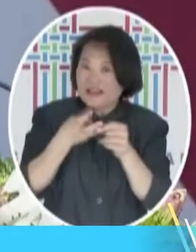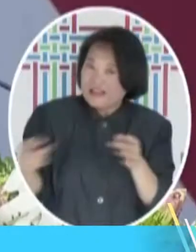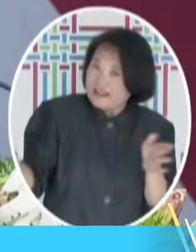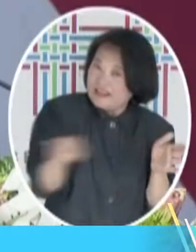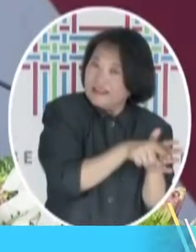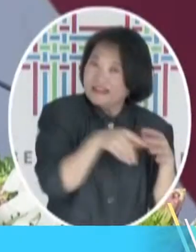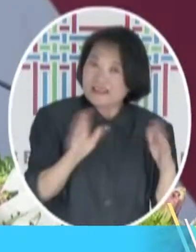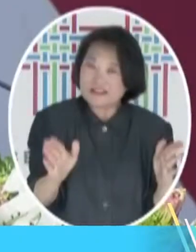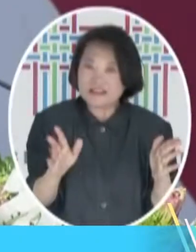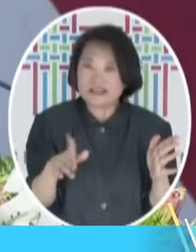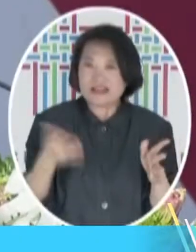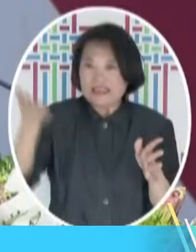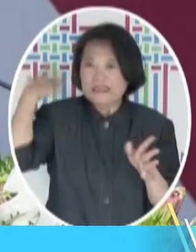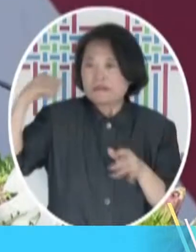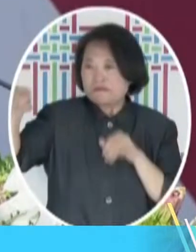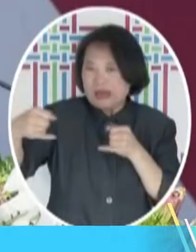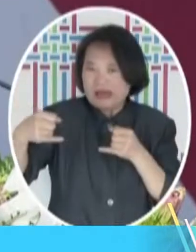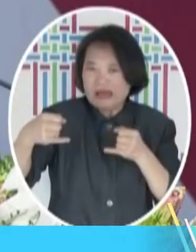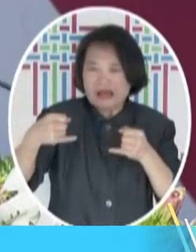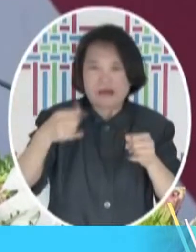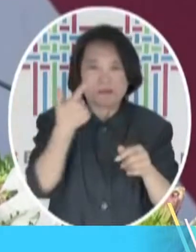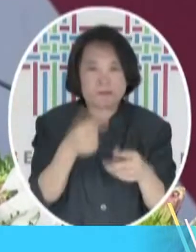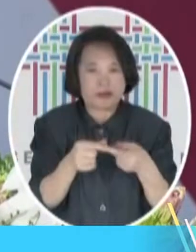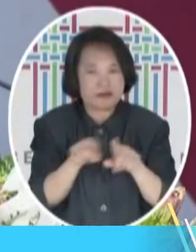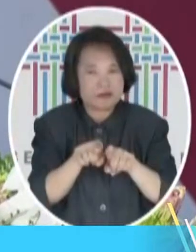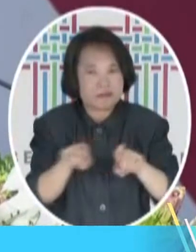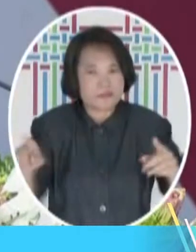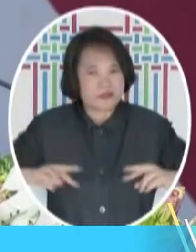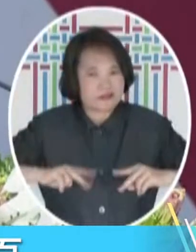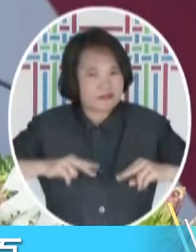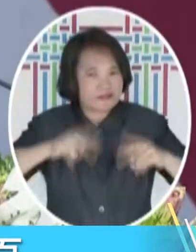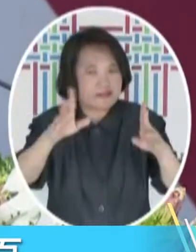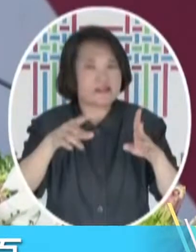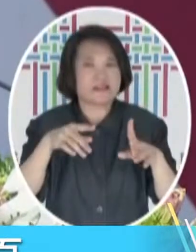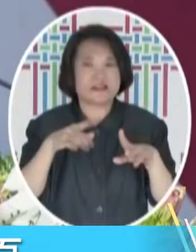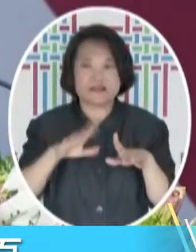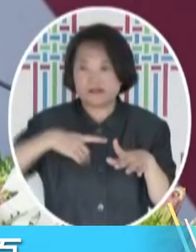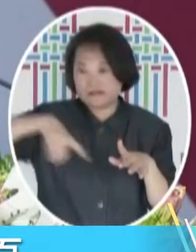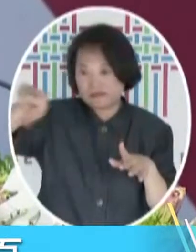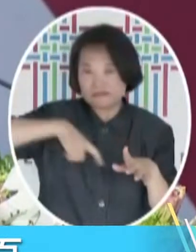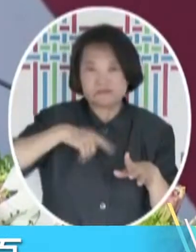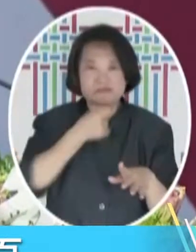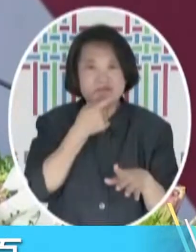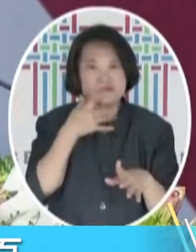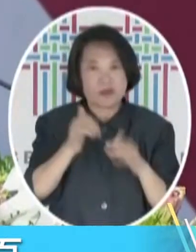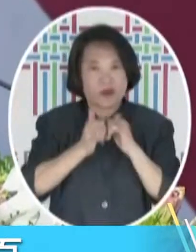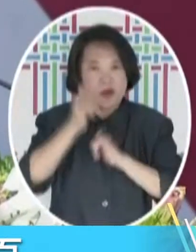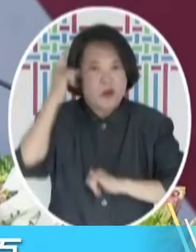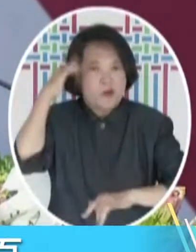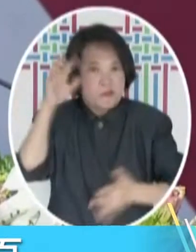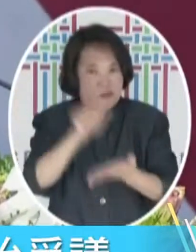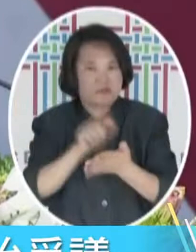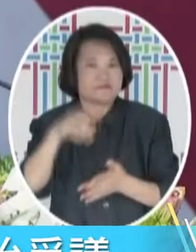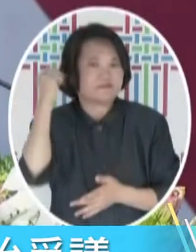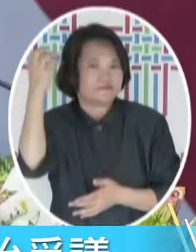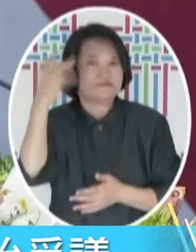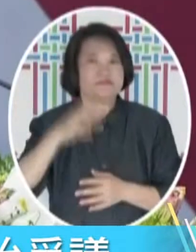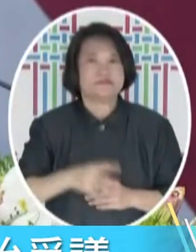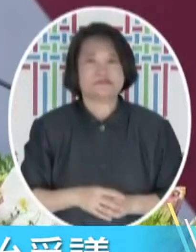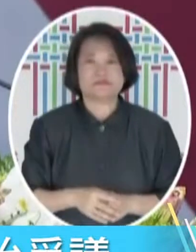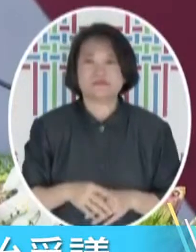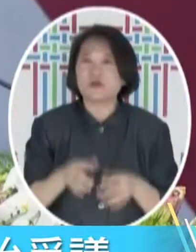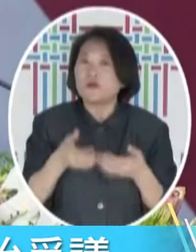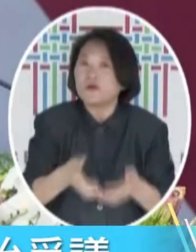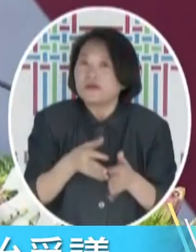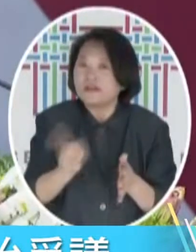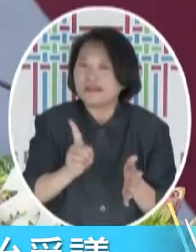30年来，两岸从敌对走向和平发展，为两岸关系写下了历史新页。关